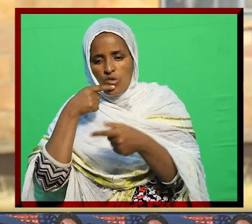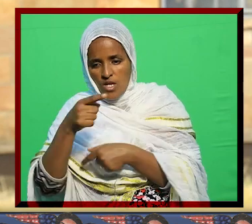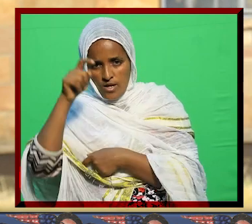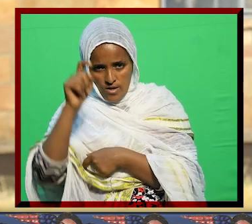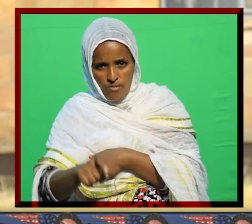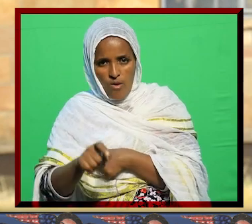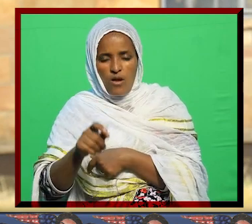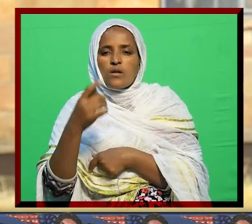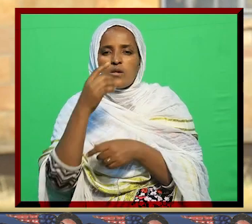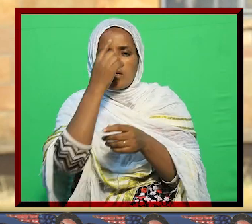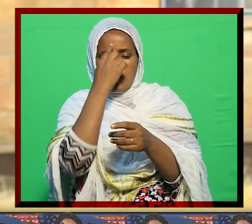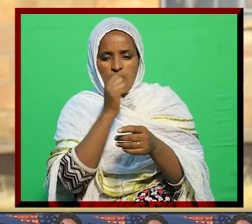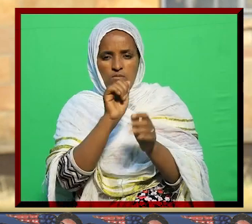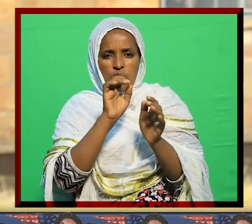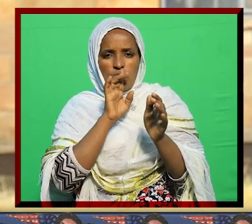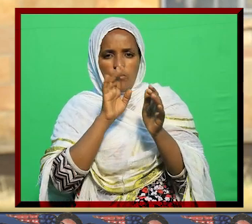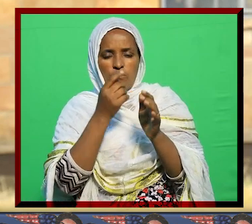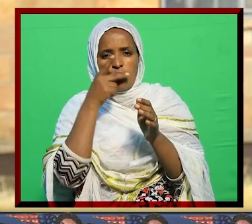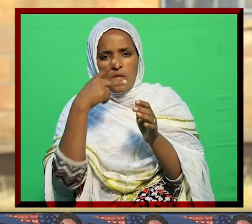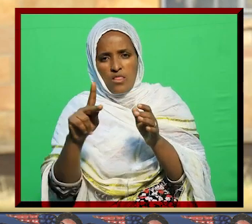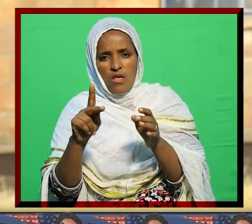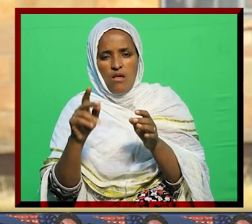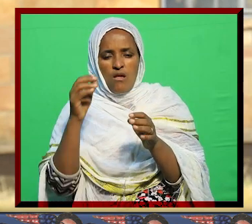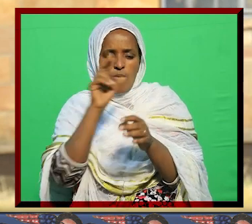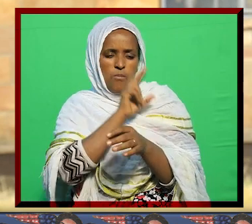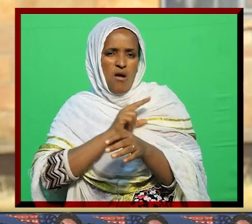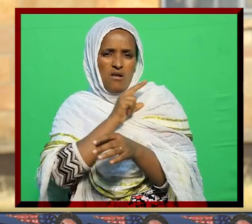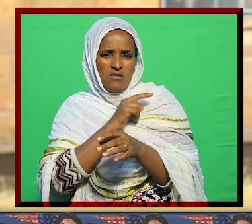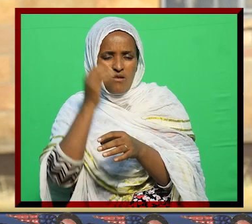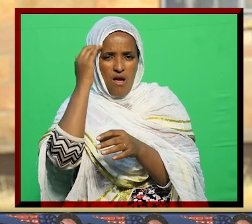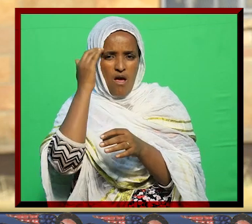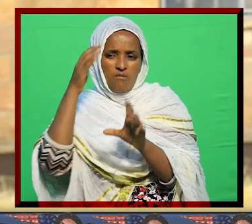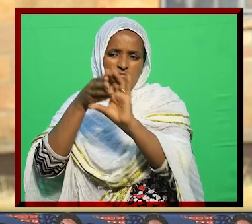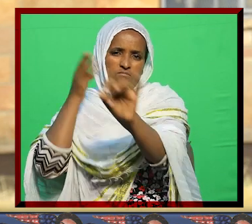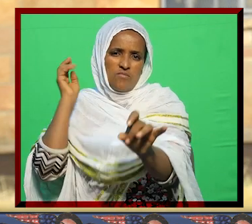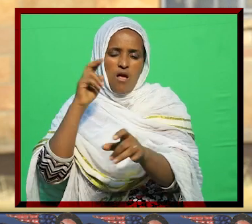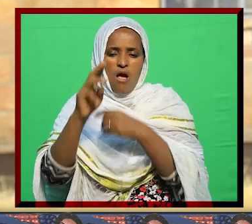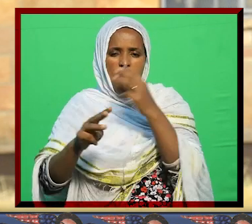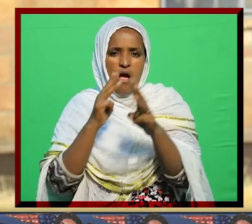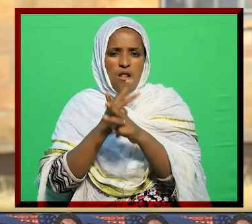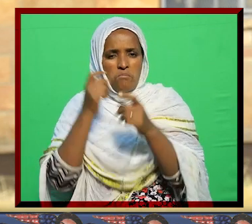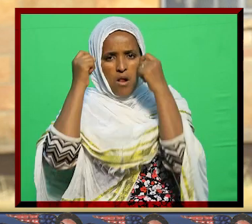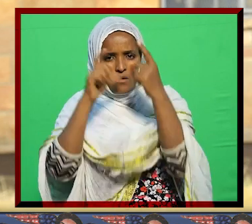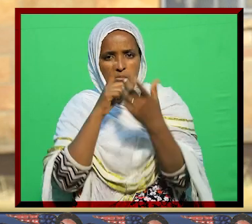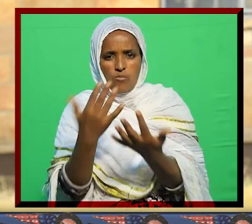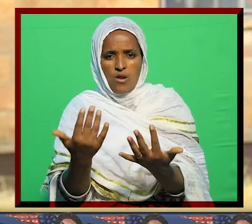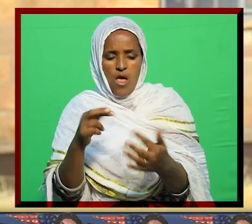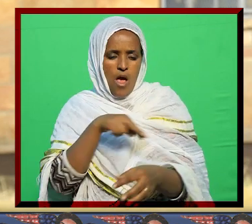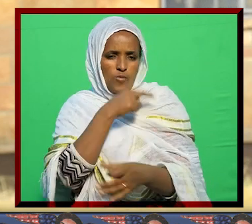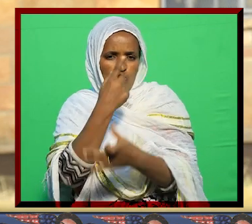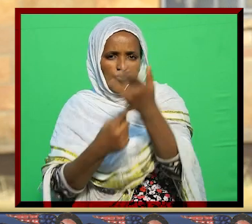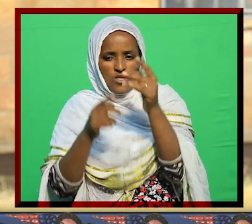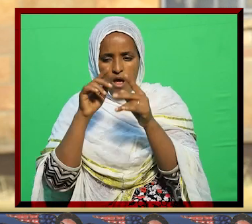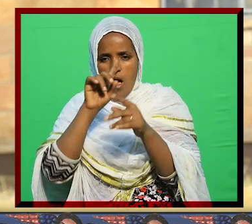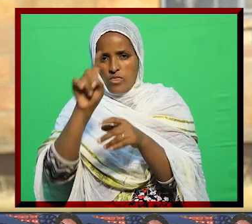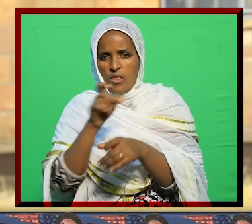ሊነገር ይገባል። የመናፍቃኑም ጠባይ ከዚህ ዓለም ማውጣት ነው። ያልተረዳው ዓለሙም ያልተረዳው ይሄ ሃይማኖታዊ ብቻ